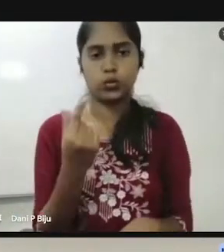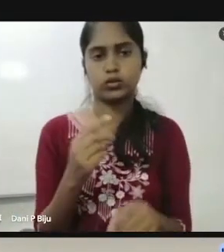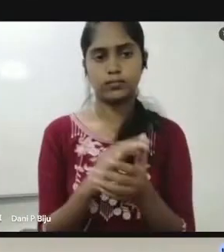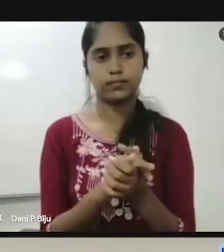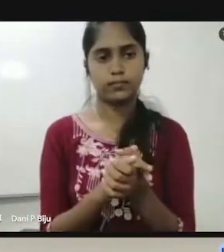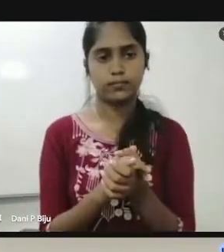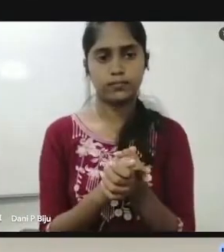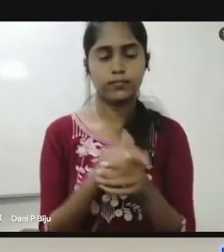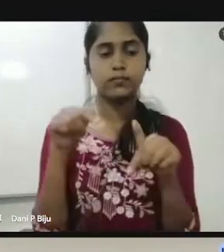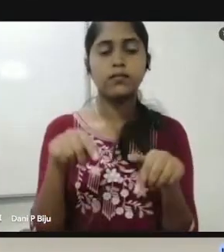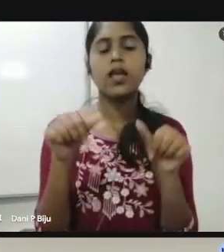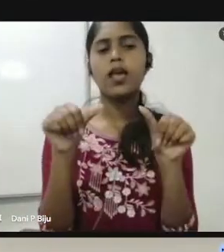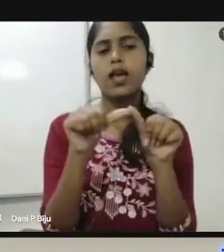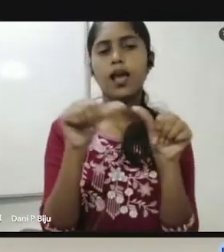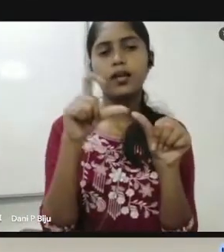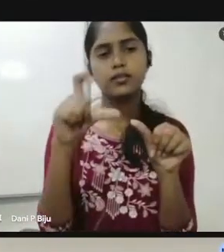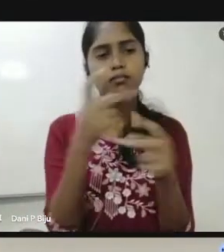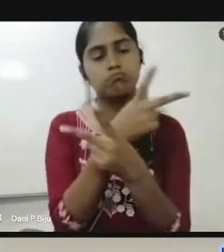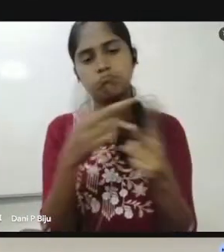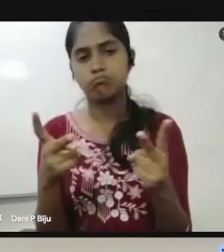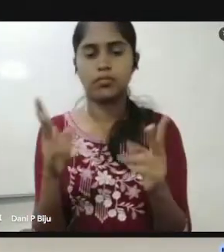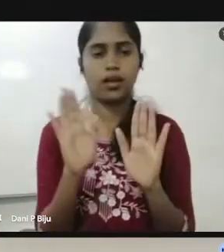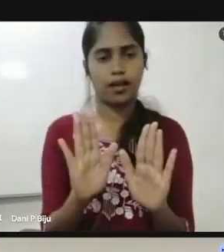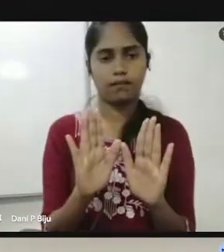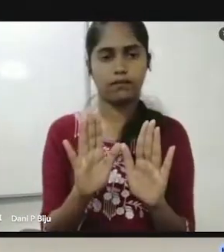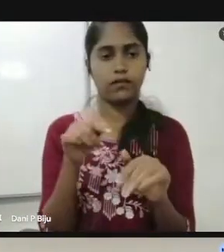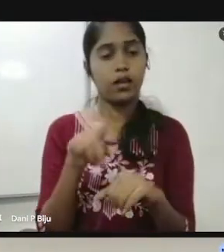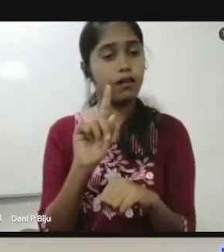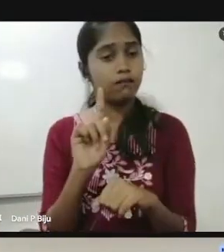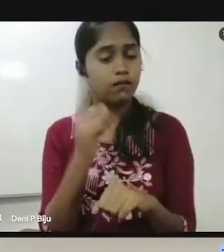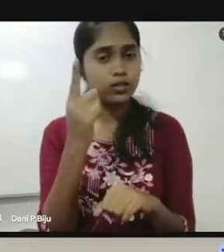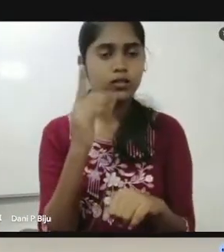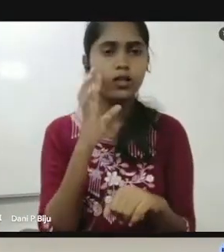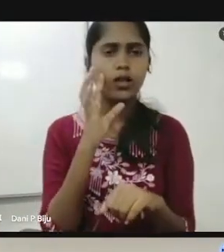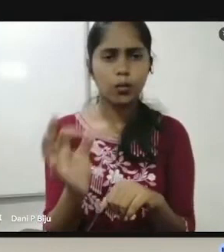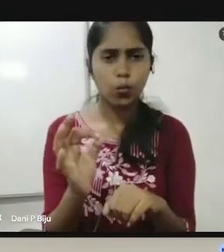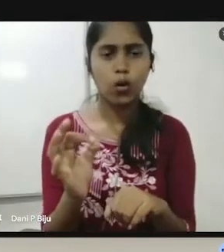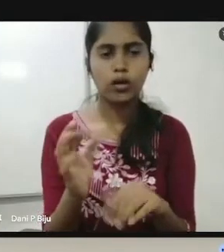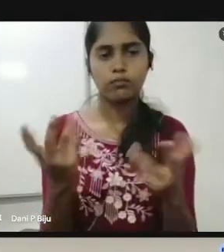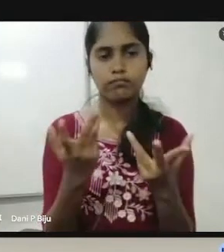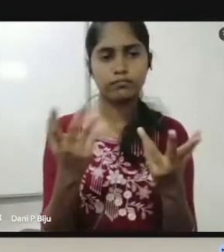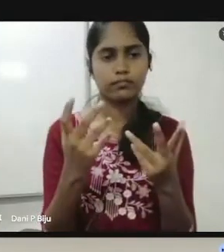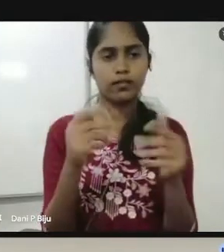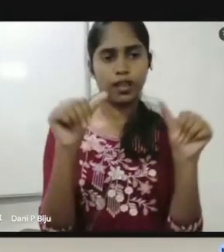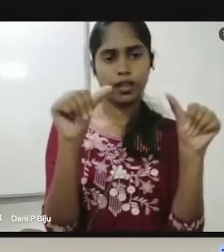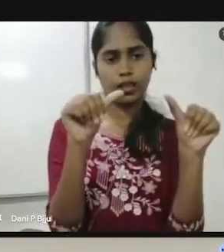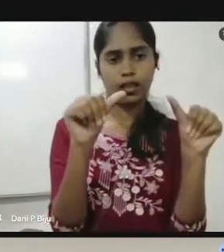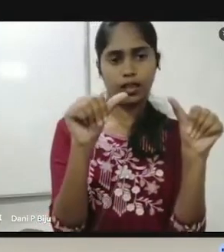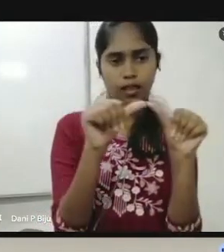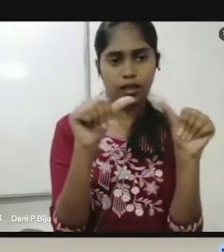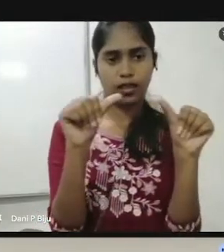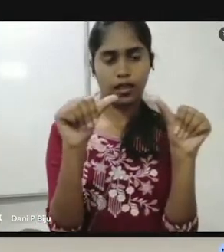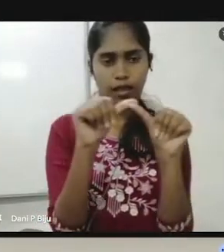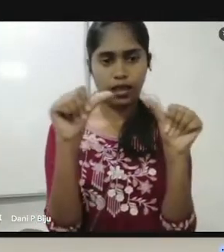അപ്പൊ നമുക്ക് വിവിധ തരം AAC ഉണ്ട്. ഇതിന്റെ ഒരു മെയിൻ ആയിട്ടുള്ള ഒരു ക്ലാസിഫിക്കേഷൻ എന്ന് പറയുന്നത് അൺഎയ്ഡഡ്, എയ്ഡഡ്